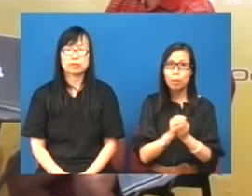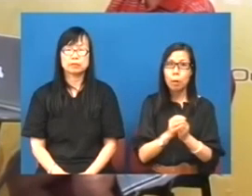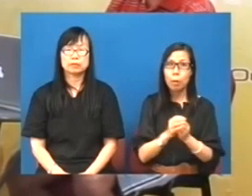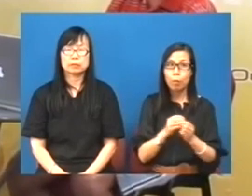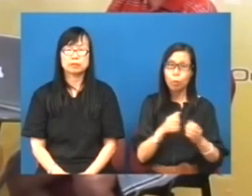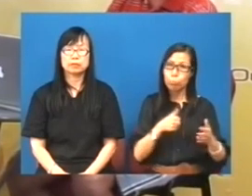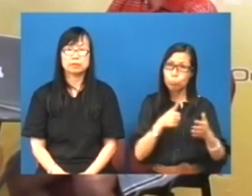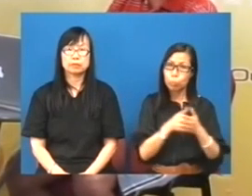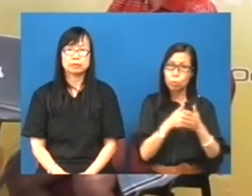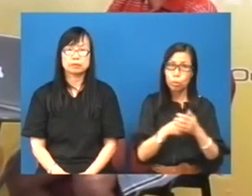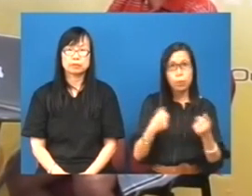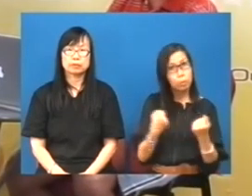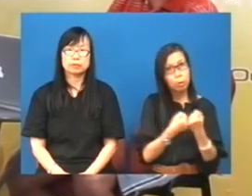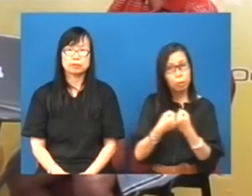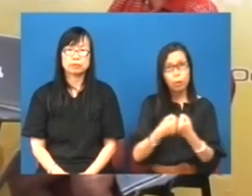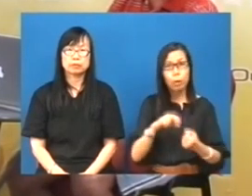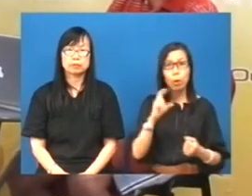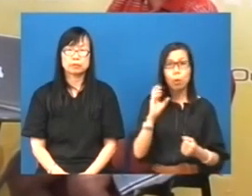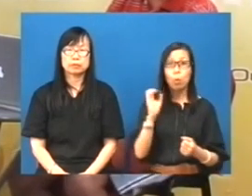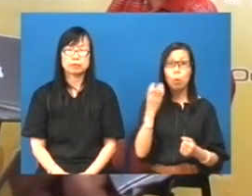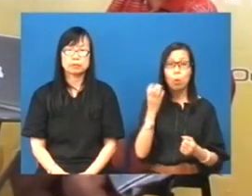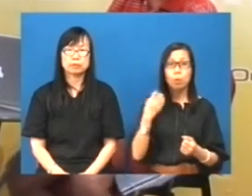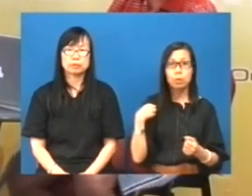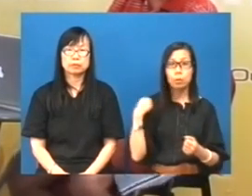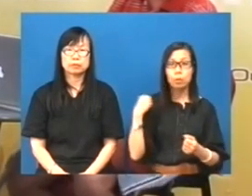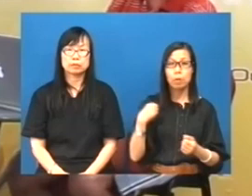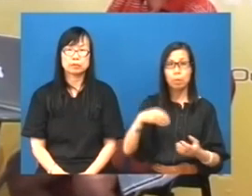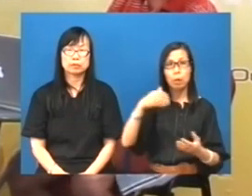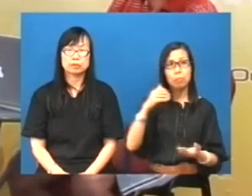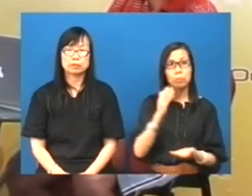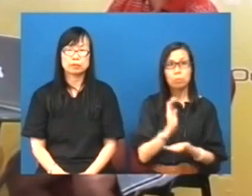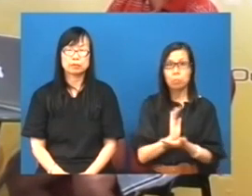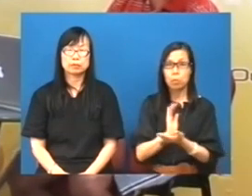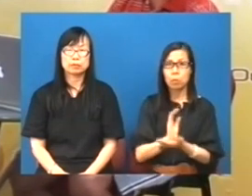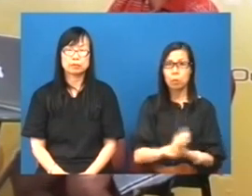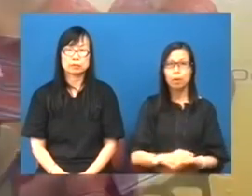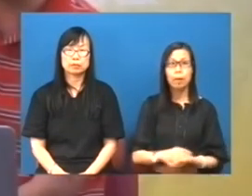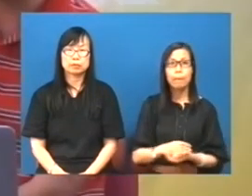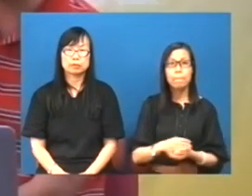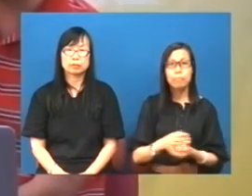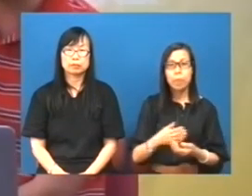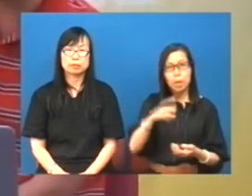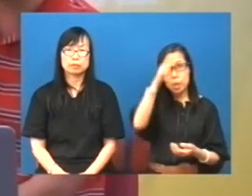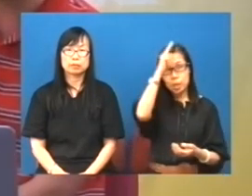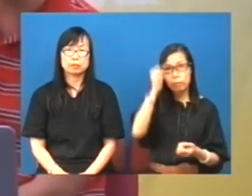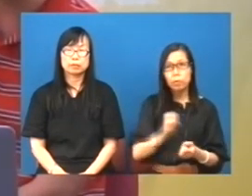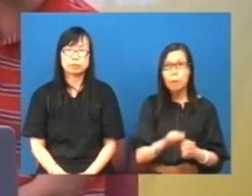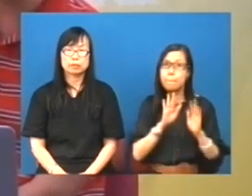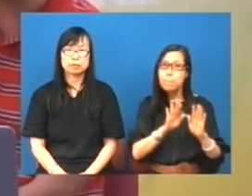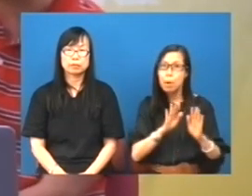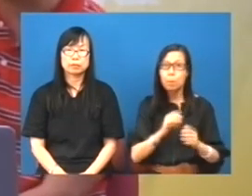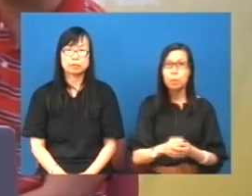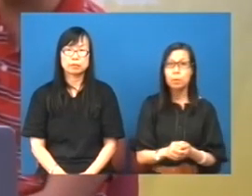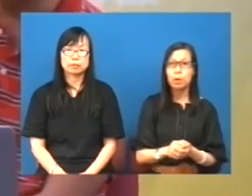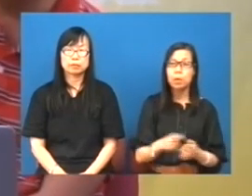其實因為某程度上香港警方的政治考慮其實很大程度上亦都偏幫一些好像同情